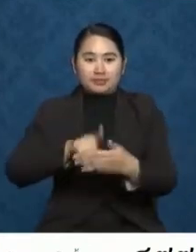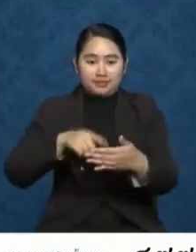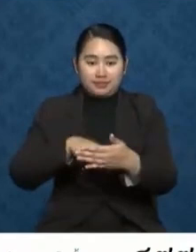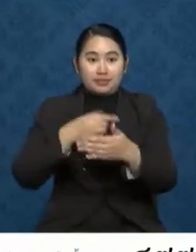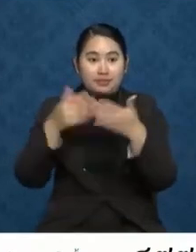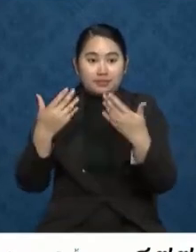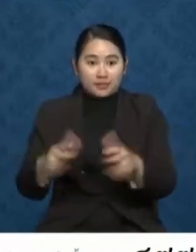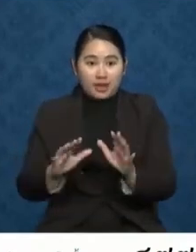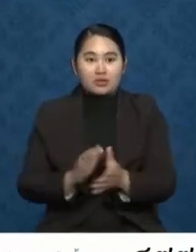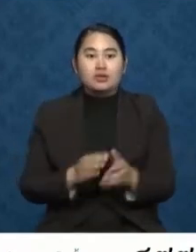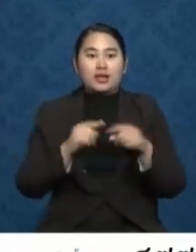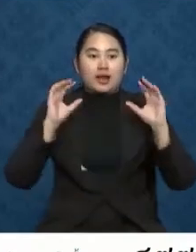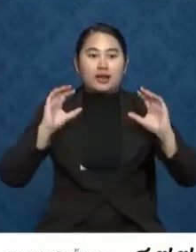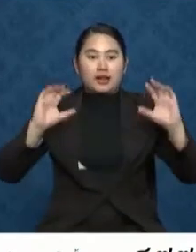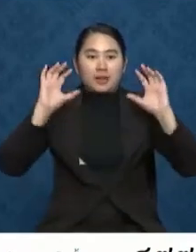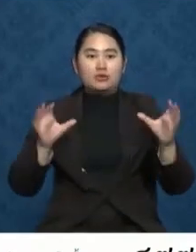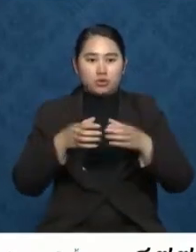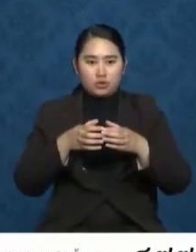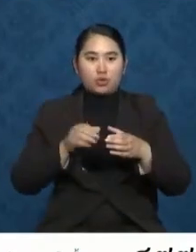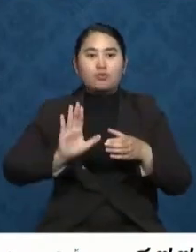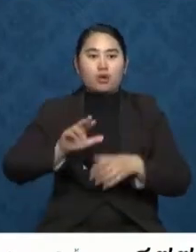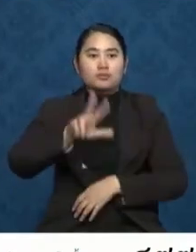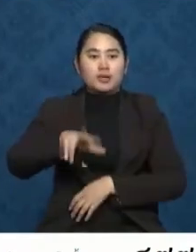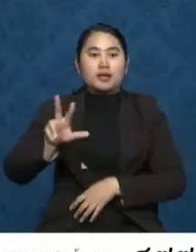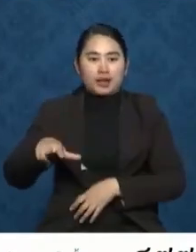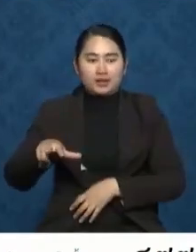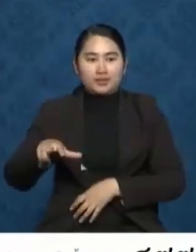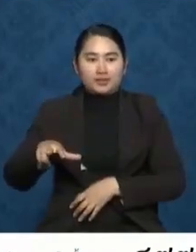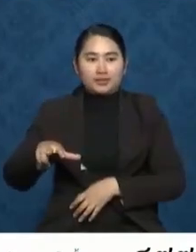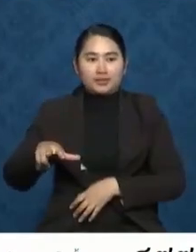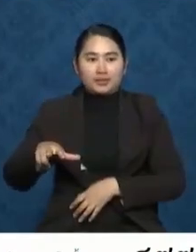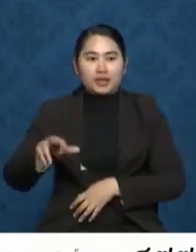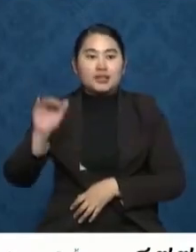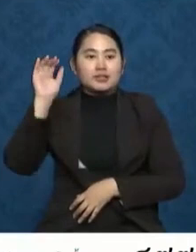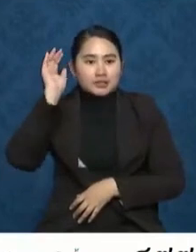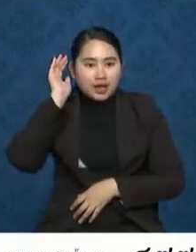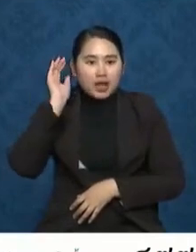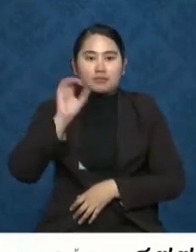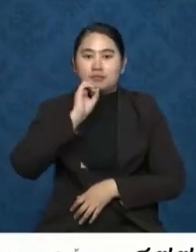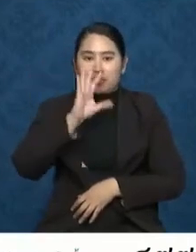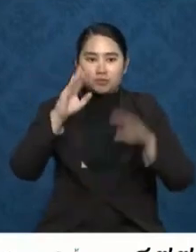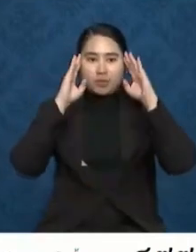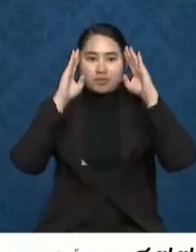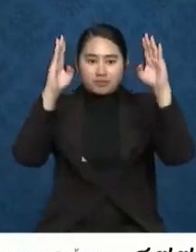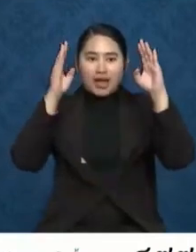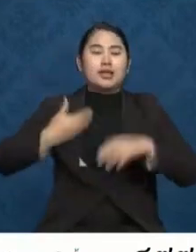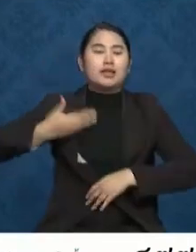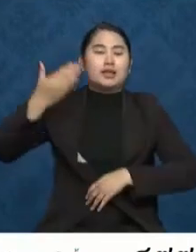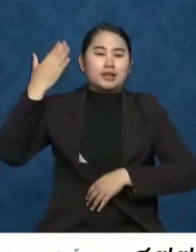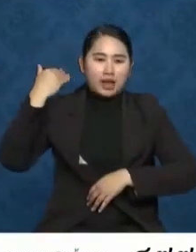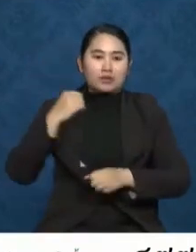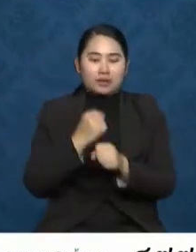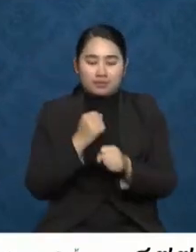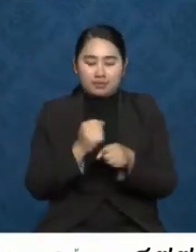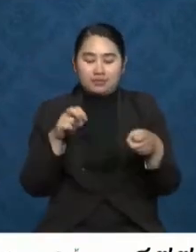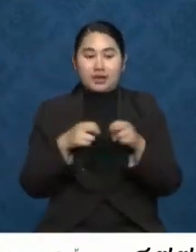าแต่รัฐบาลภายใต้การนำของพรรคเพื่อไทยที่แสดงความเชื่อมั่นต่อประชาชนว่ามีประสบการณ์จากพรรคไทยรักไทยในอดีตเน้นปั